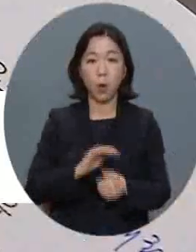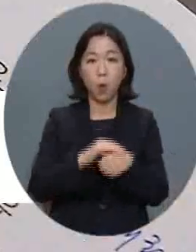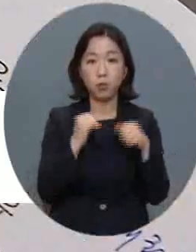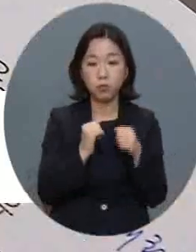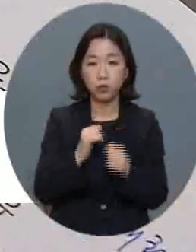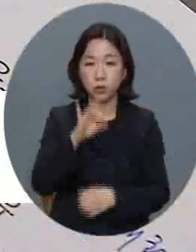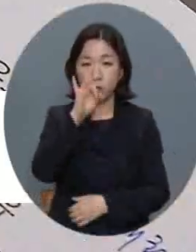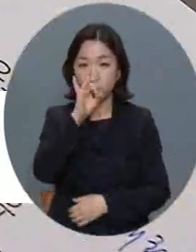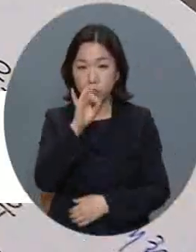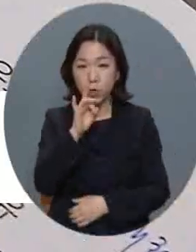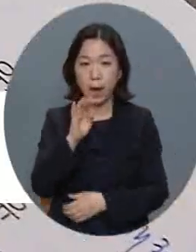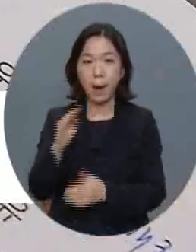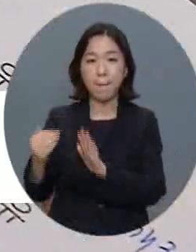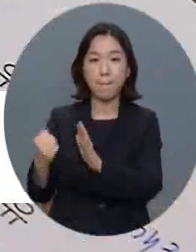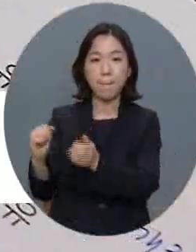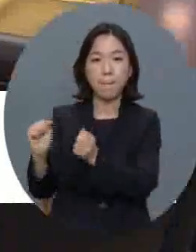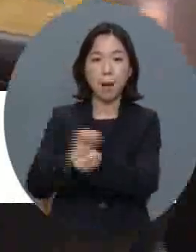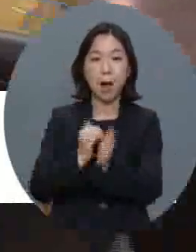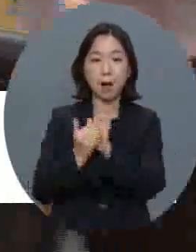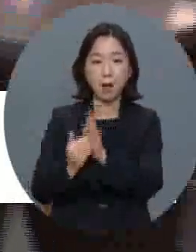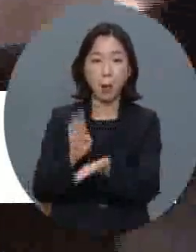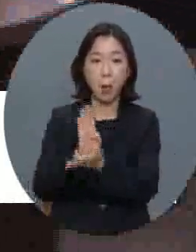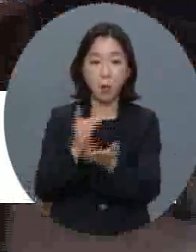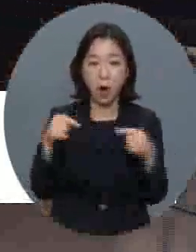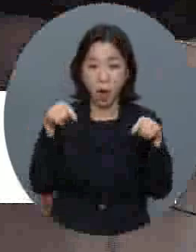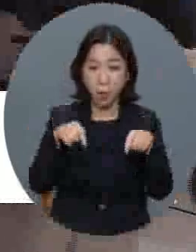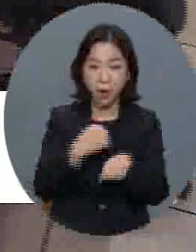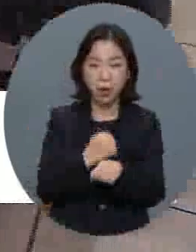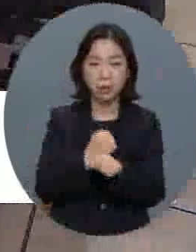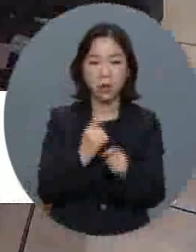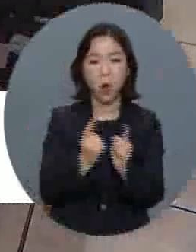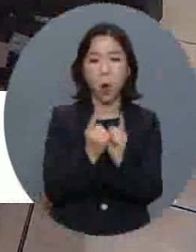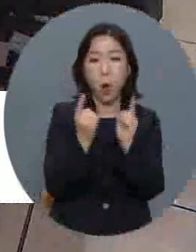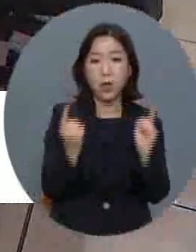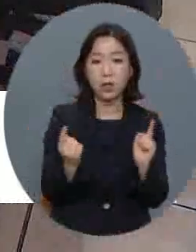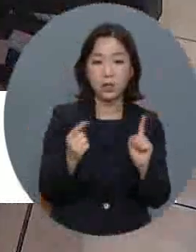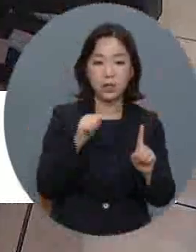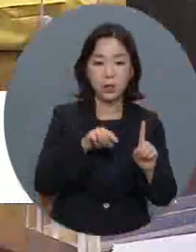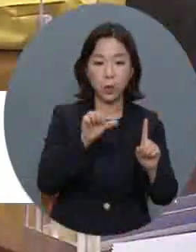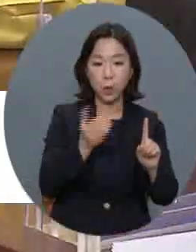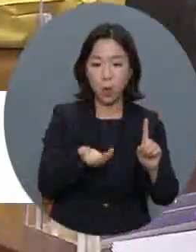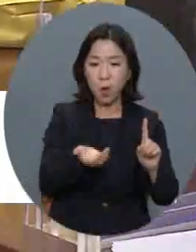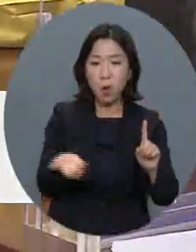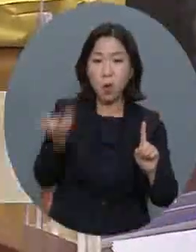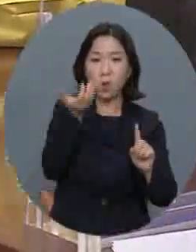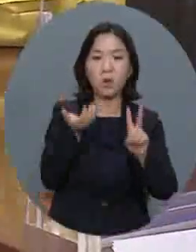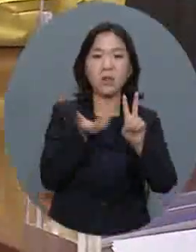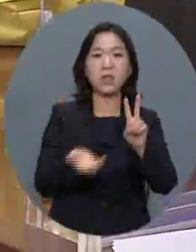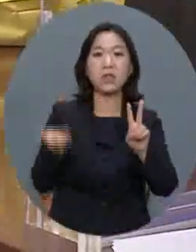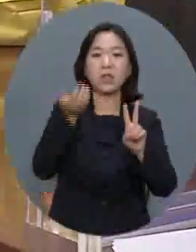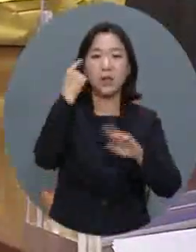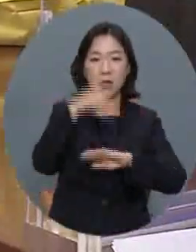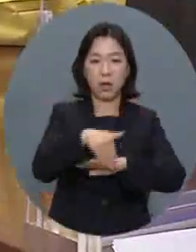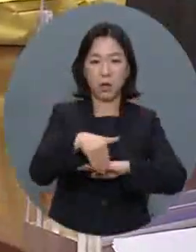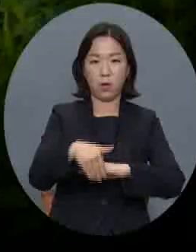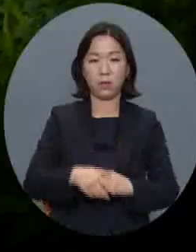경상북도와 중앙방역대책본부와 협의해 사회적 거리두기도 1.5단계에서 2단계로 높일